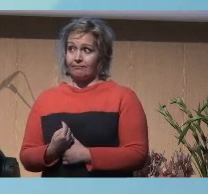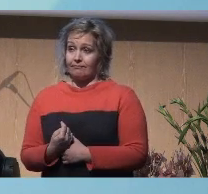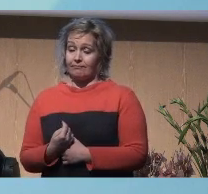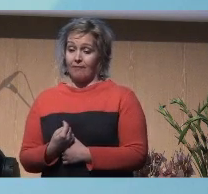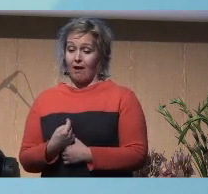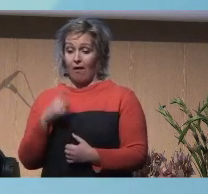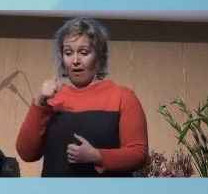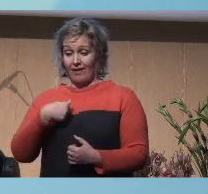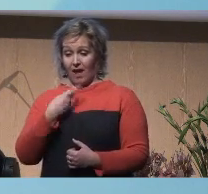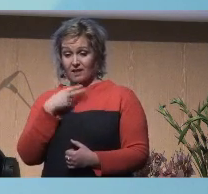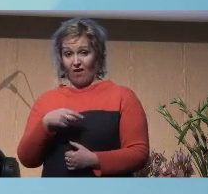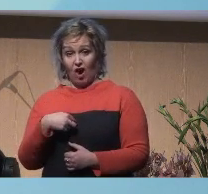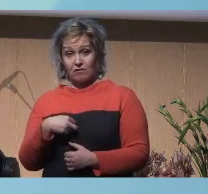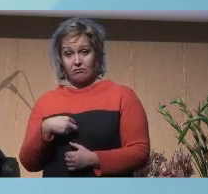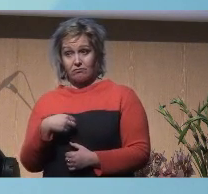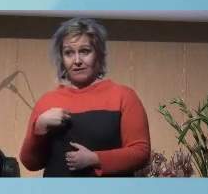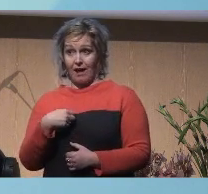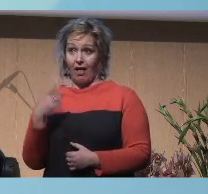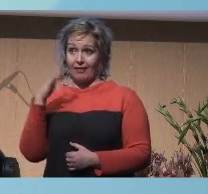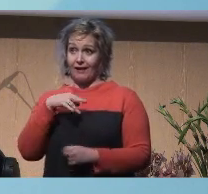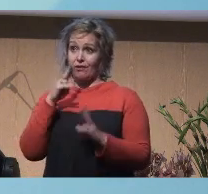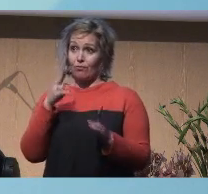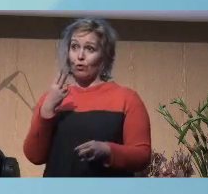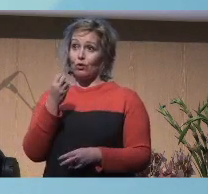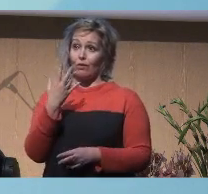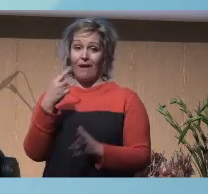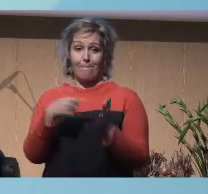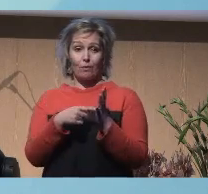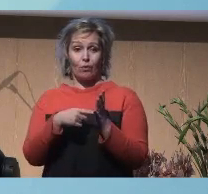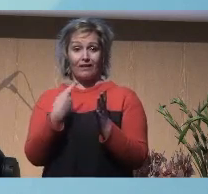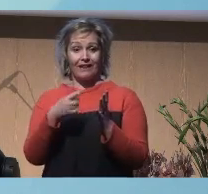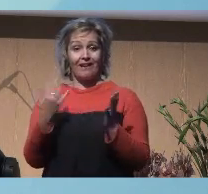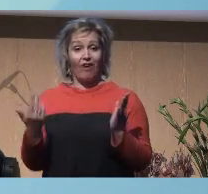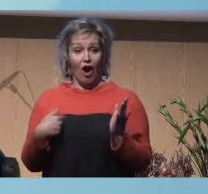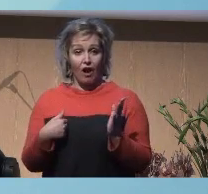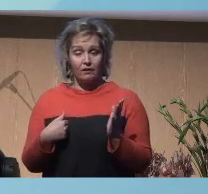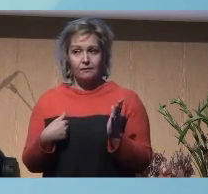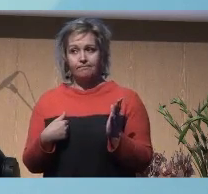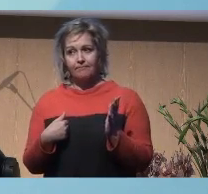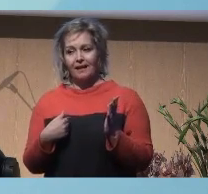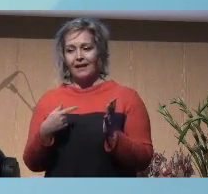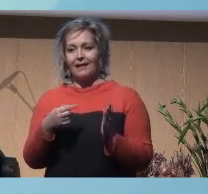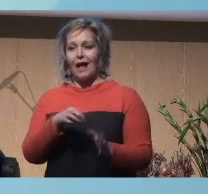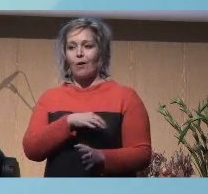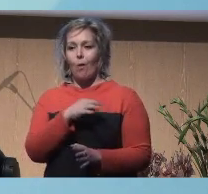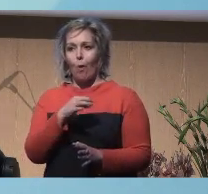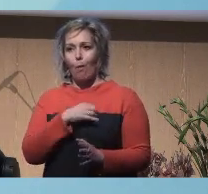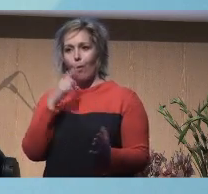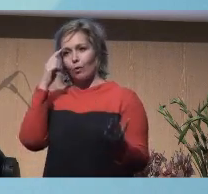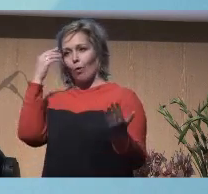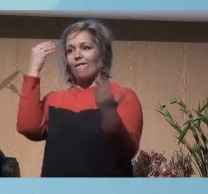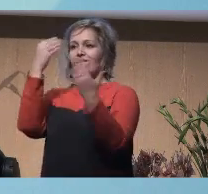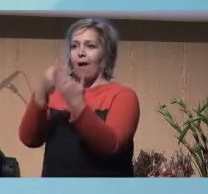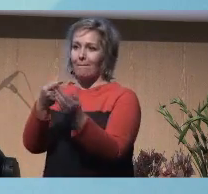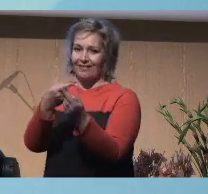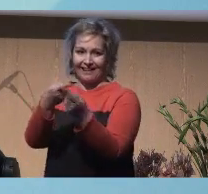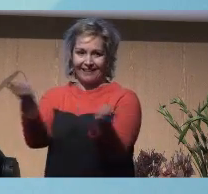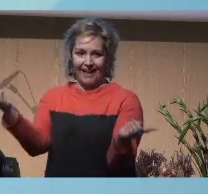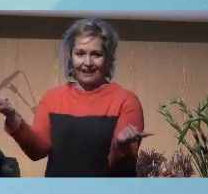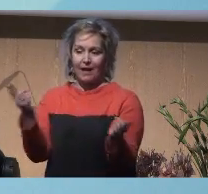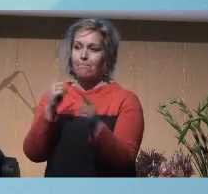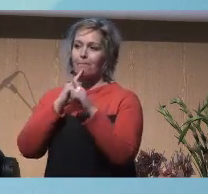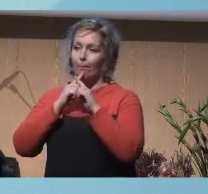Og da kunne jeg svart at det jeg har tenkt å bruke disse 25 minuttene til, å håpe å nå fram til dere med